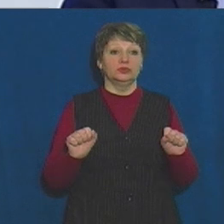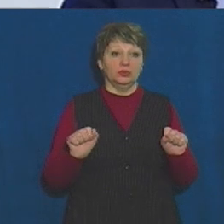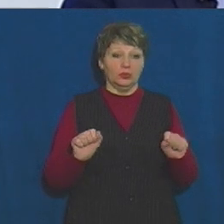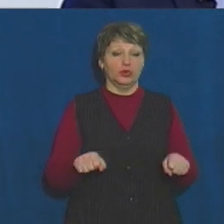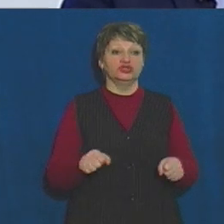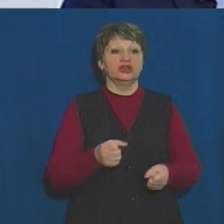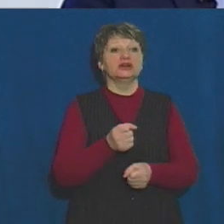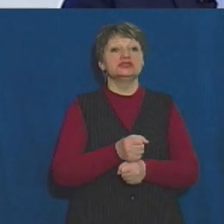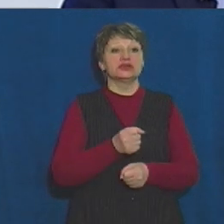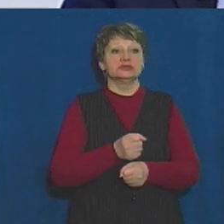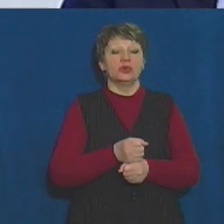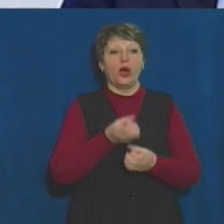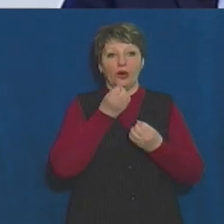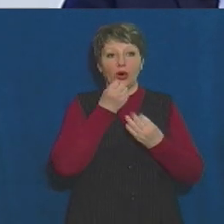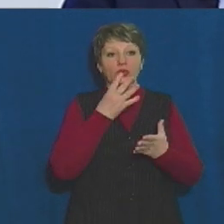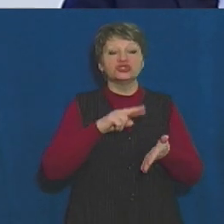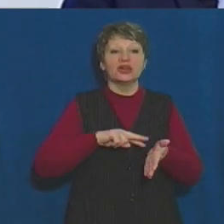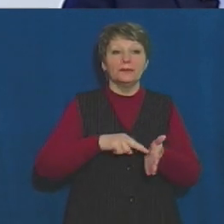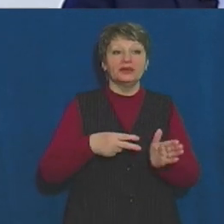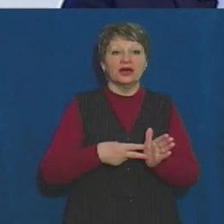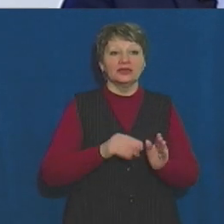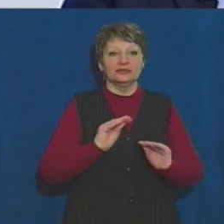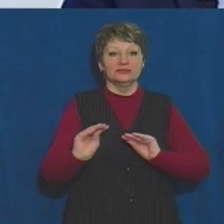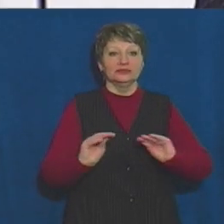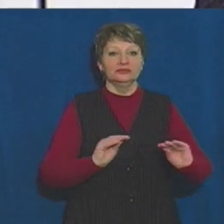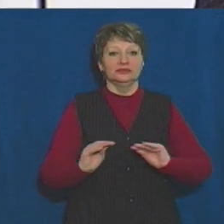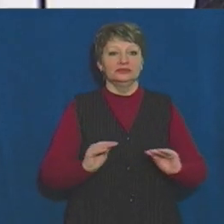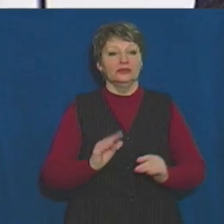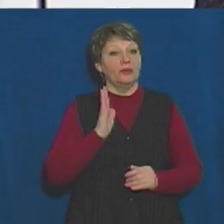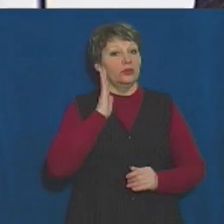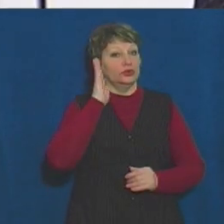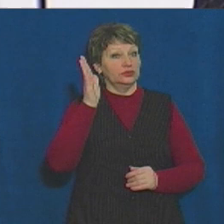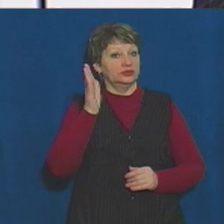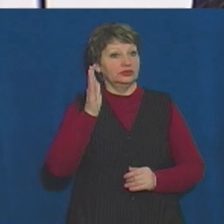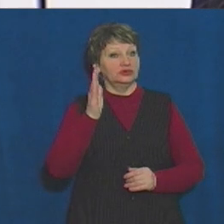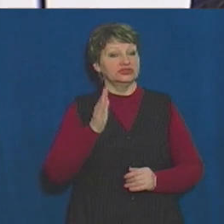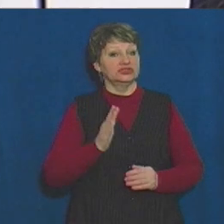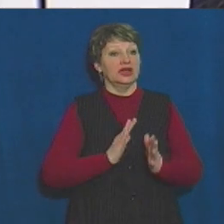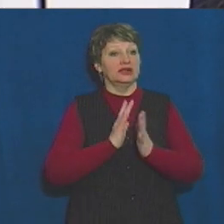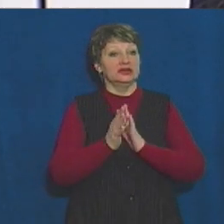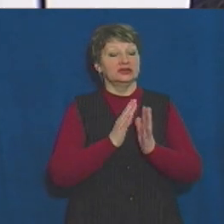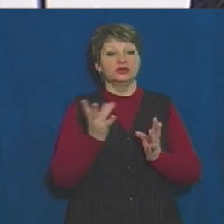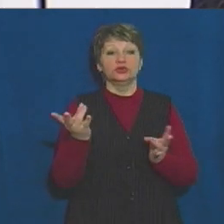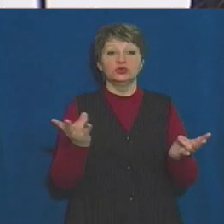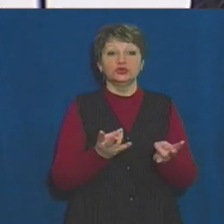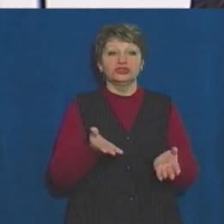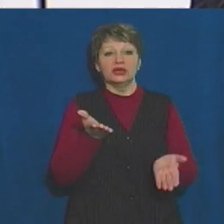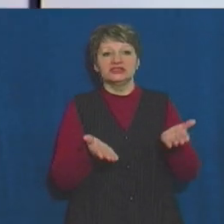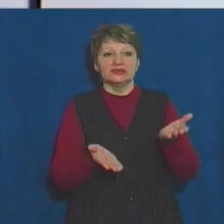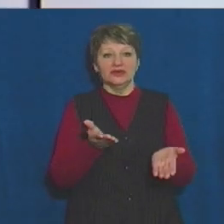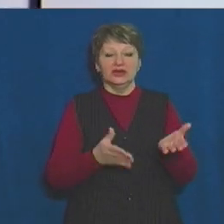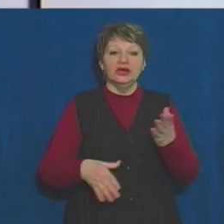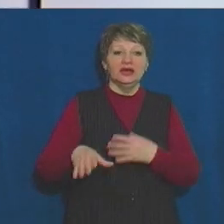зробивши хороше планування майбутньої діяльності в лісах. Тобто тут потрібно зважувати все, тут повинен бути науковий